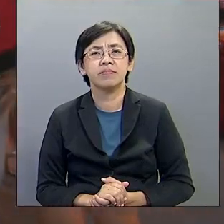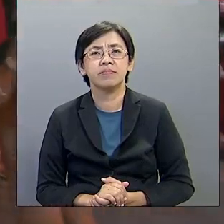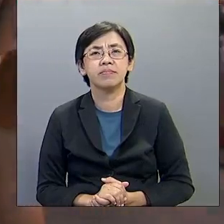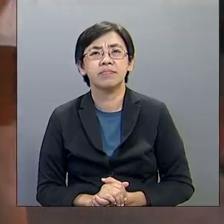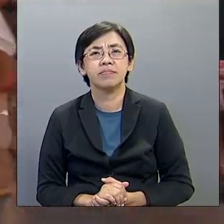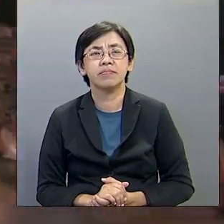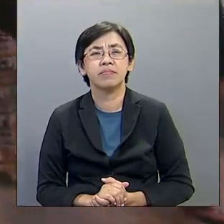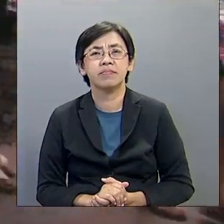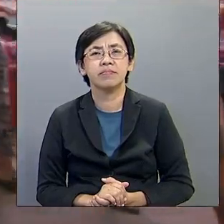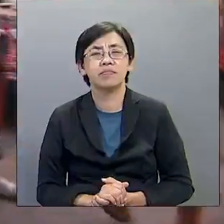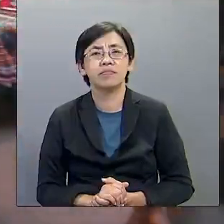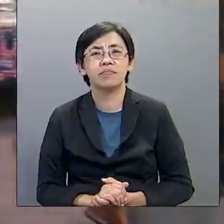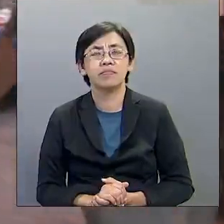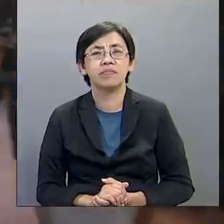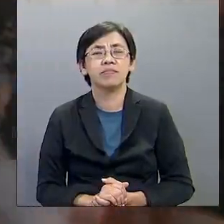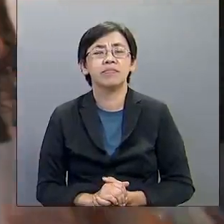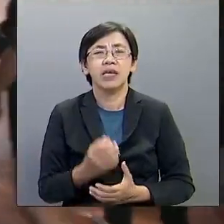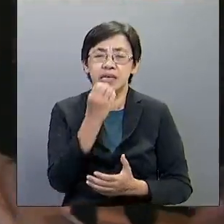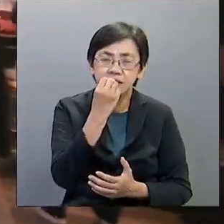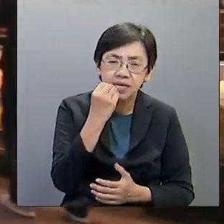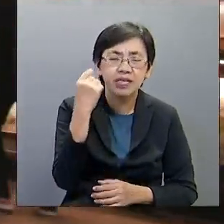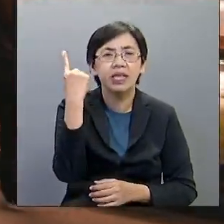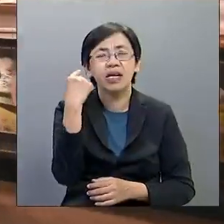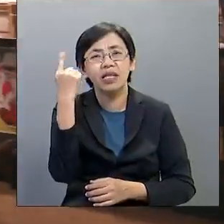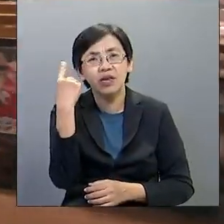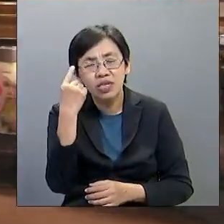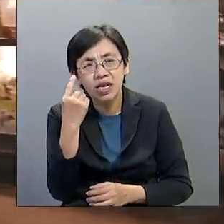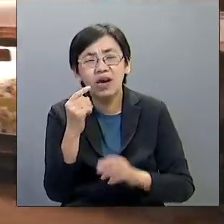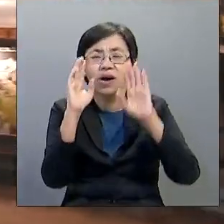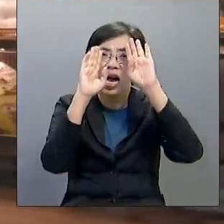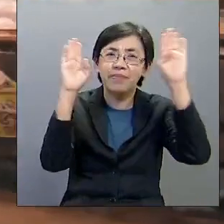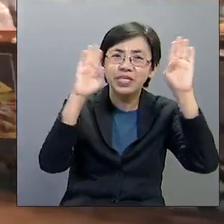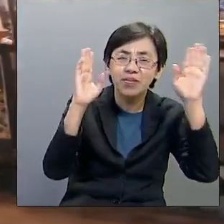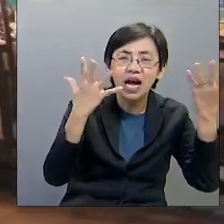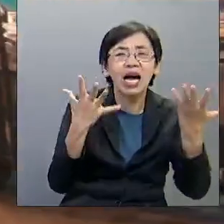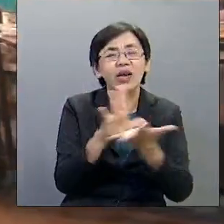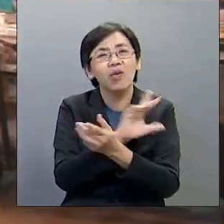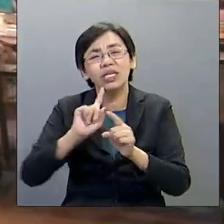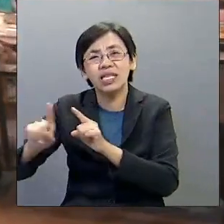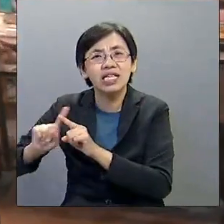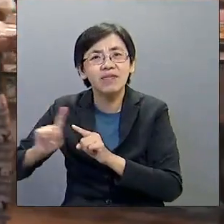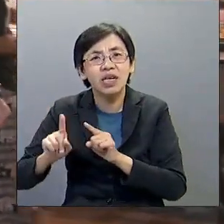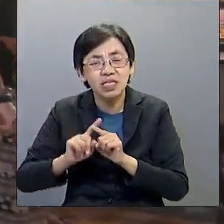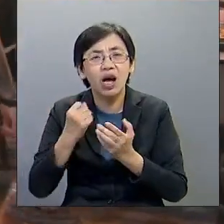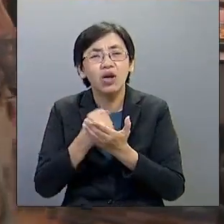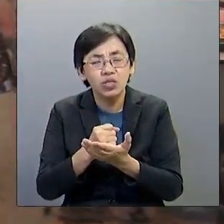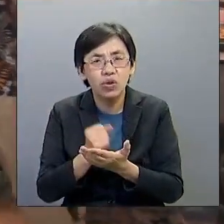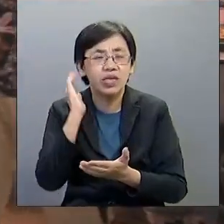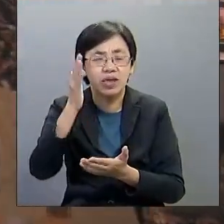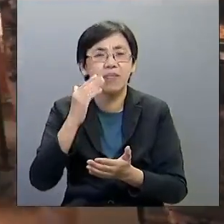พลังจากซอฟต์พาวเวอร์การท่องเที่ยวเชิงประสบการณ์ก็เลยมั่นใจว่าจะฟื้นตัวได้ตามเป้าค่ะ